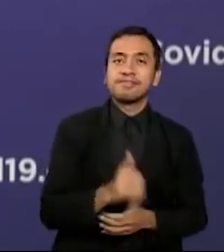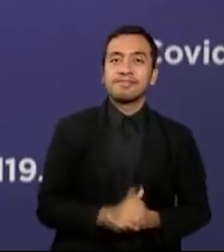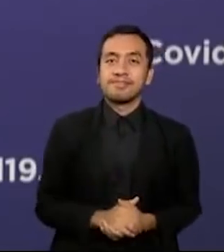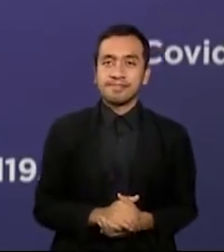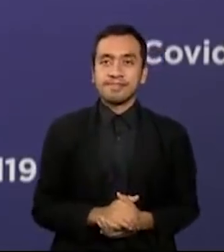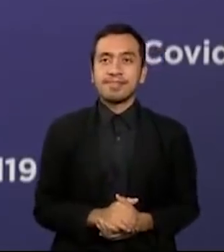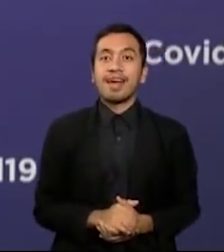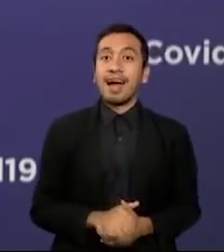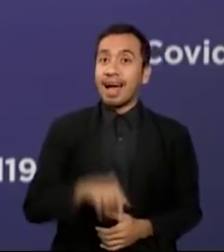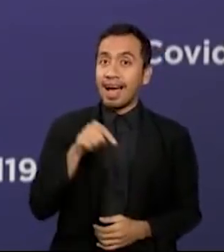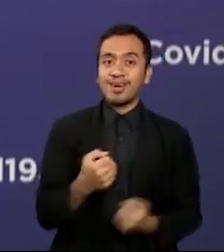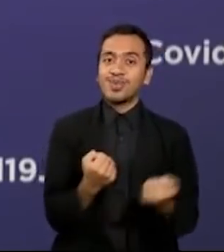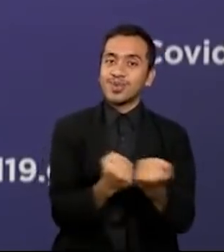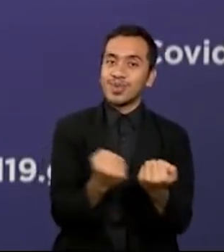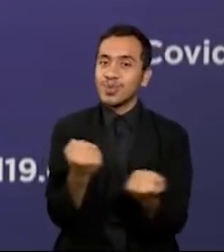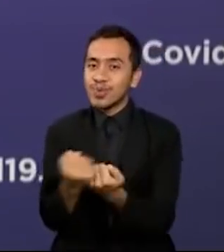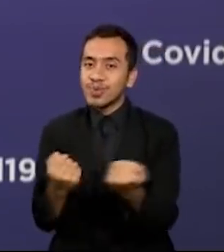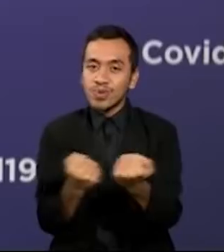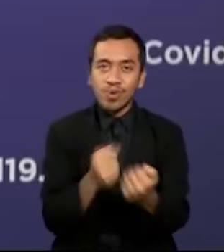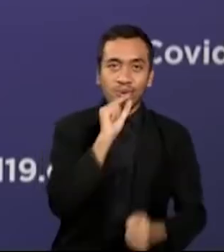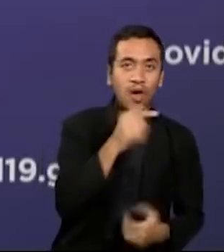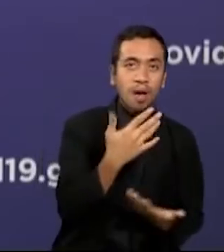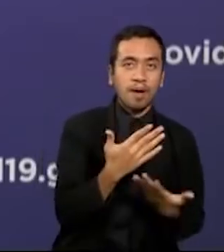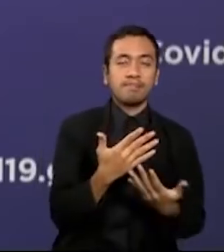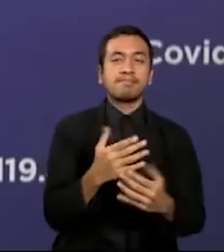kita dalam bersama melawan COVID-19.